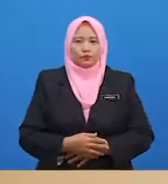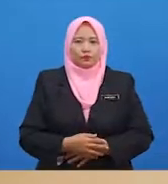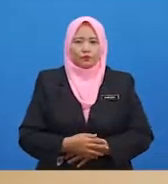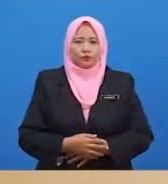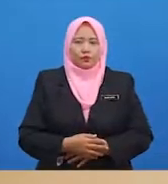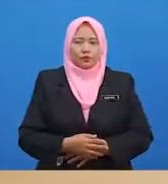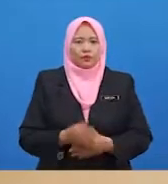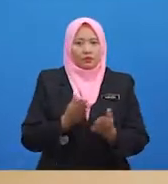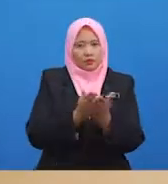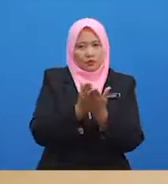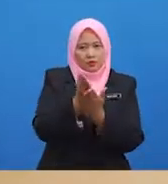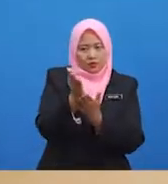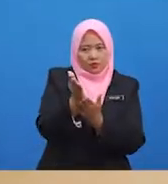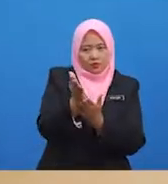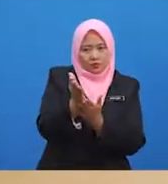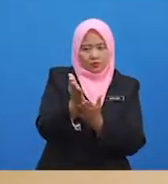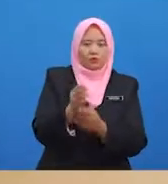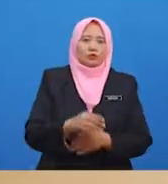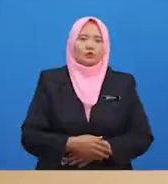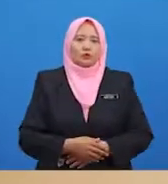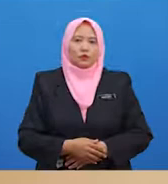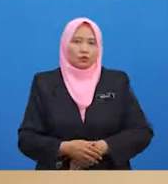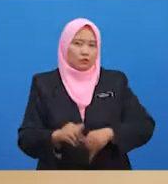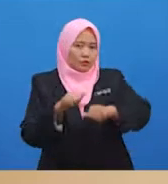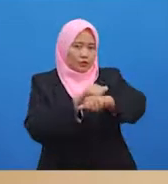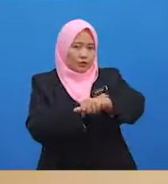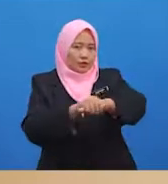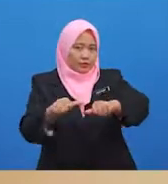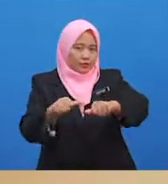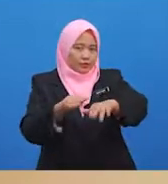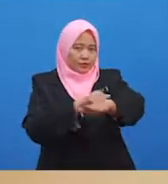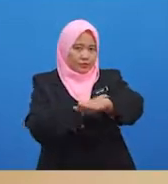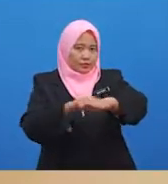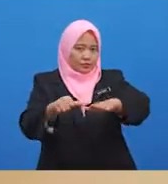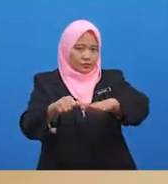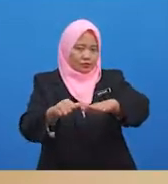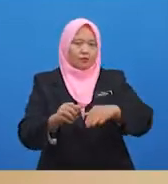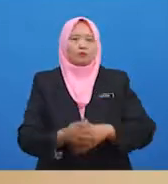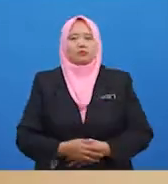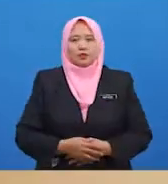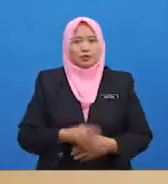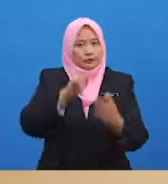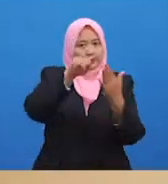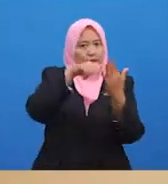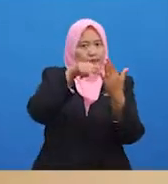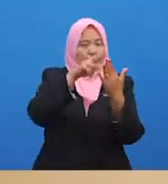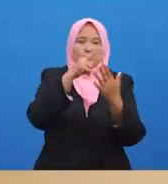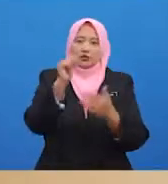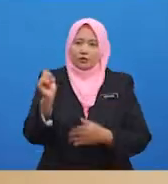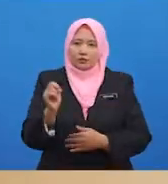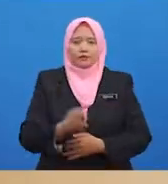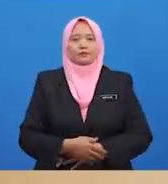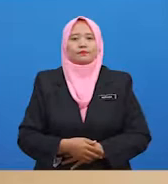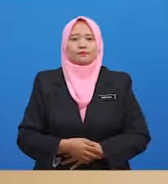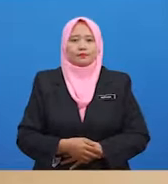Seterusnya, kita akan melebarkan sayap perbincangan kita pada hari ini dengan mengupas beberapa komponen penting dalam